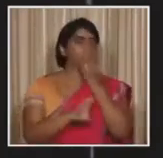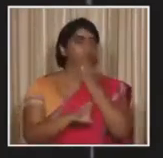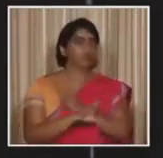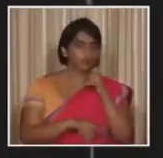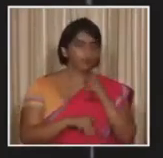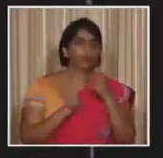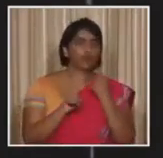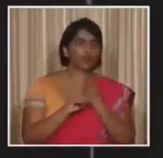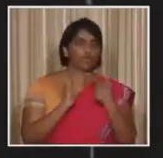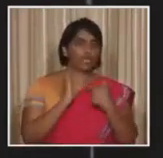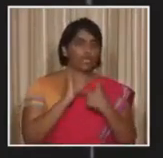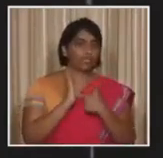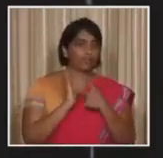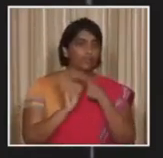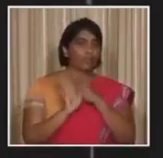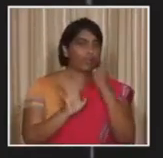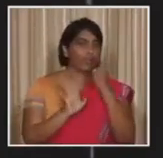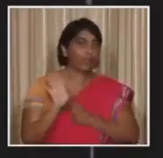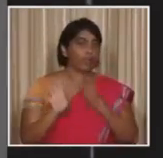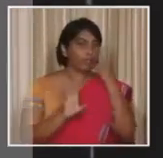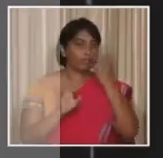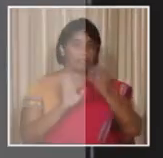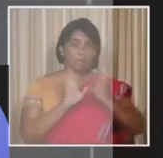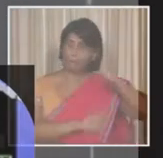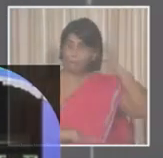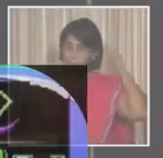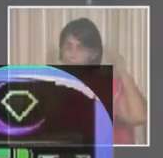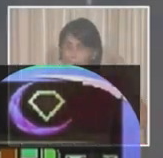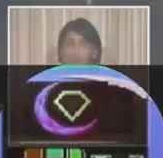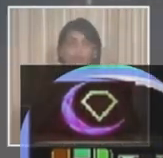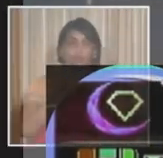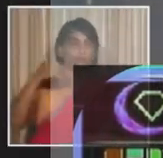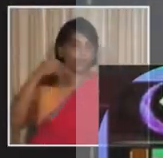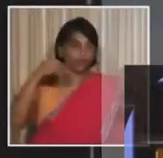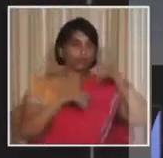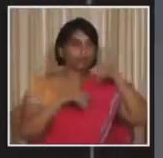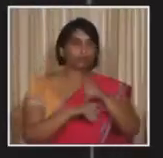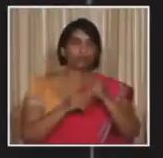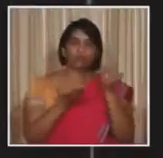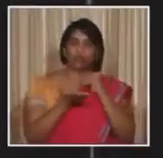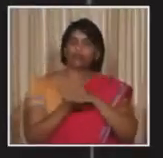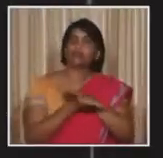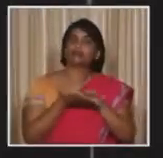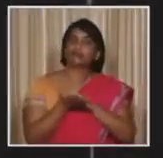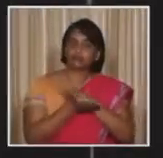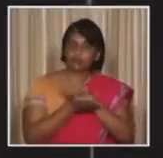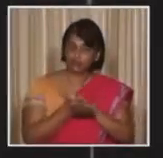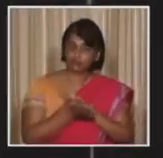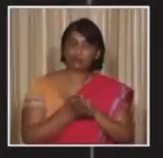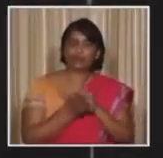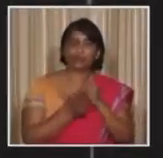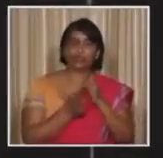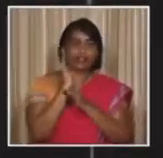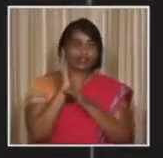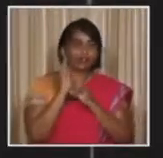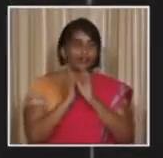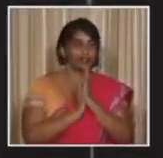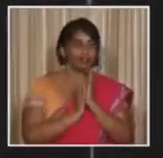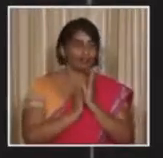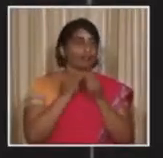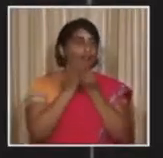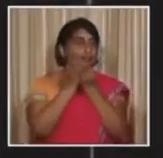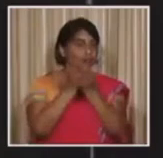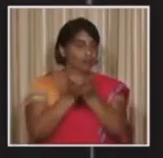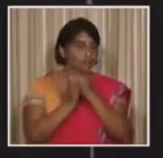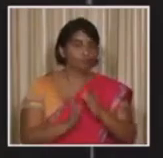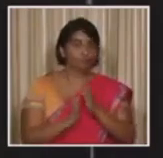பேதே அதி வேண்ணே அப்பி தானுவா மீட்டு மாச கீபகிட்டு செல்லா குருந்து விஹாரே வசர 2000 பெரணி சைத்திய திம்ப சைத்திய பிரசாஸ்கரணே